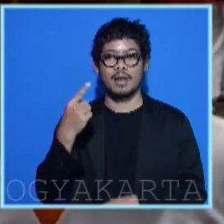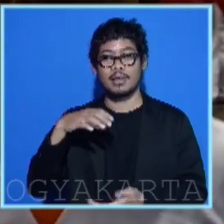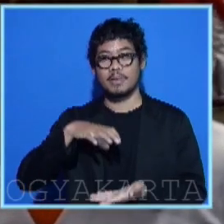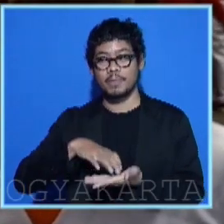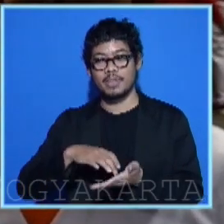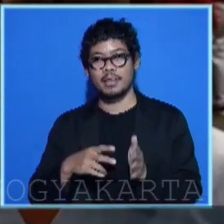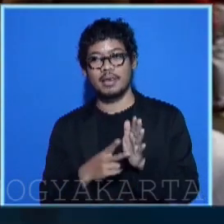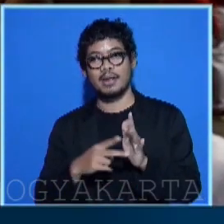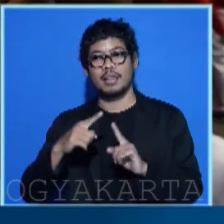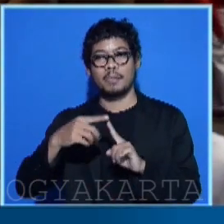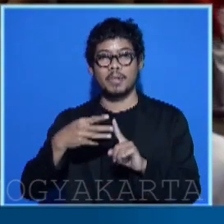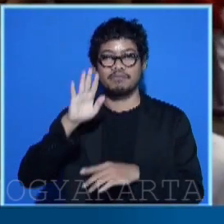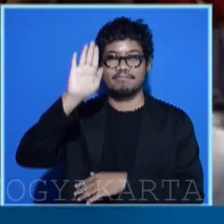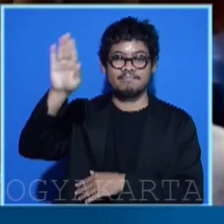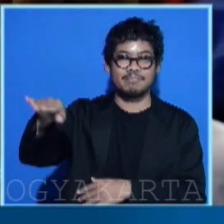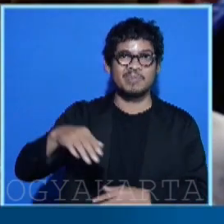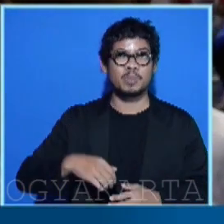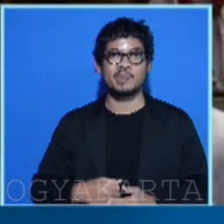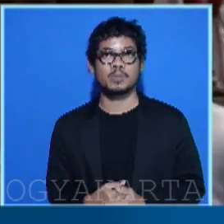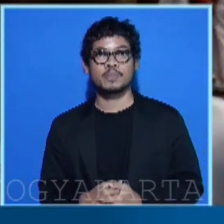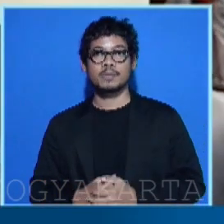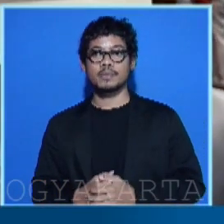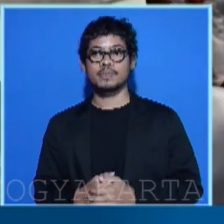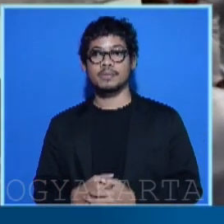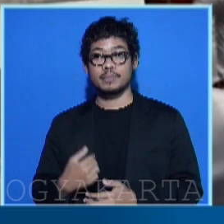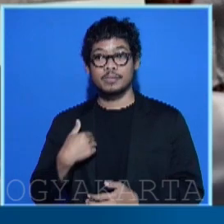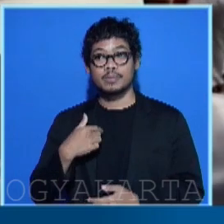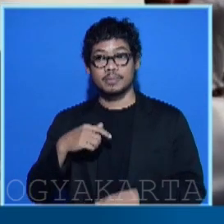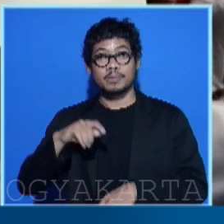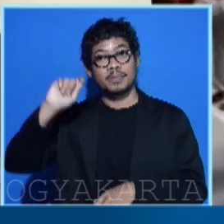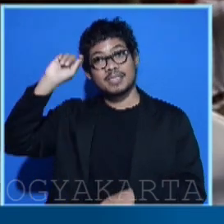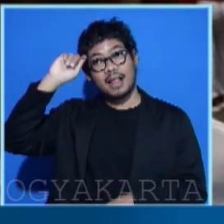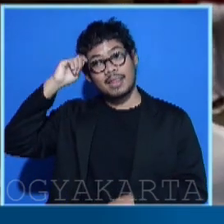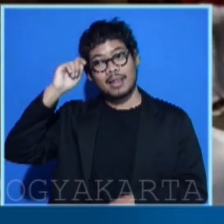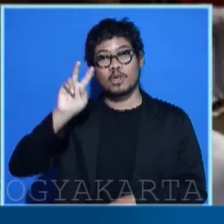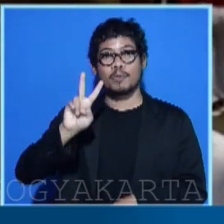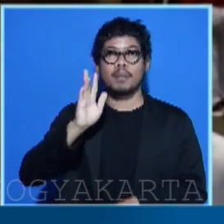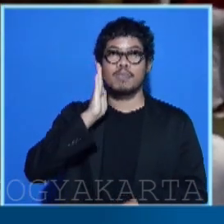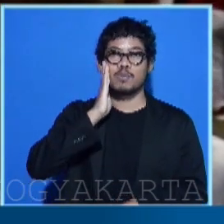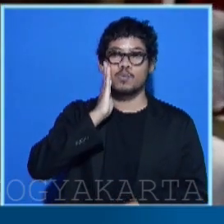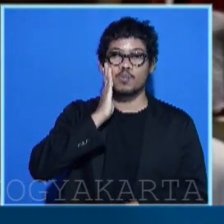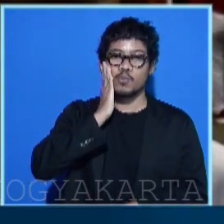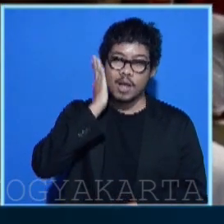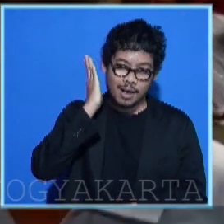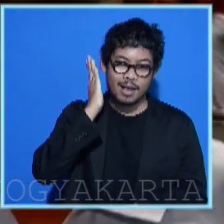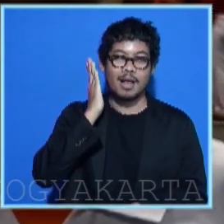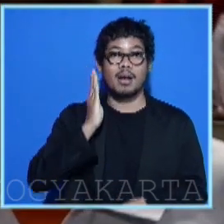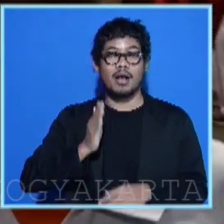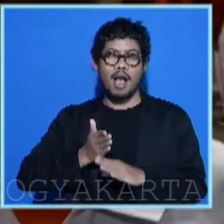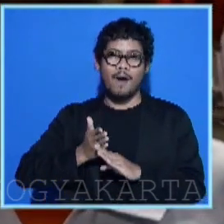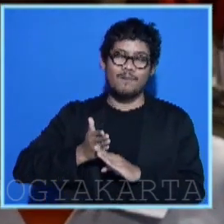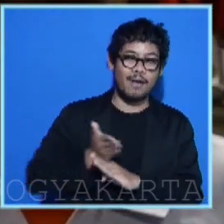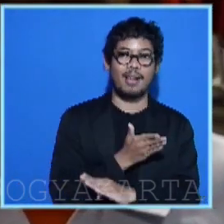kita memang mengambil momentum pada saat peringatan Sumpah Pemuda sebagai titik tolak kita untuk